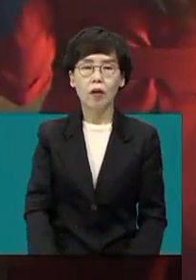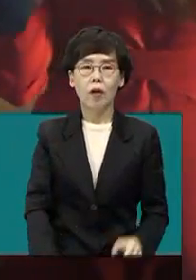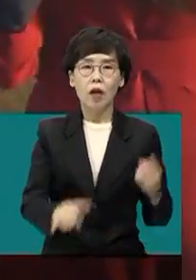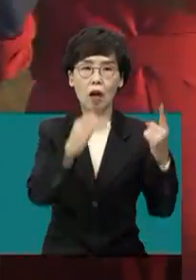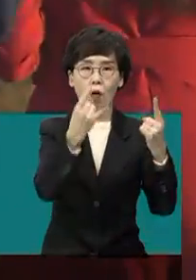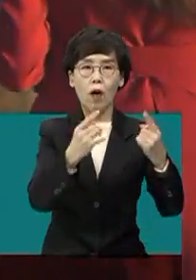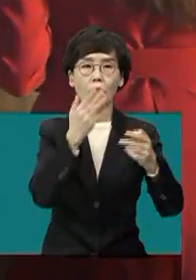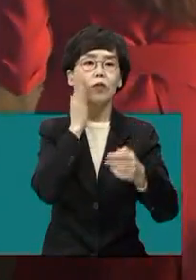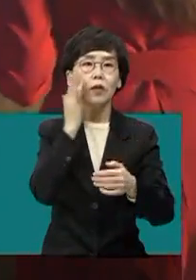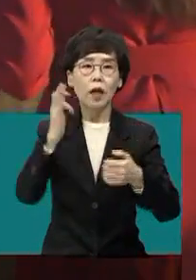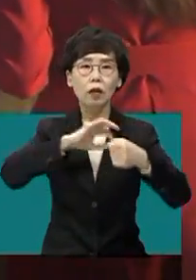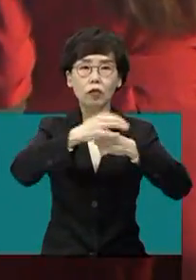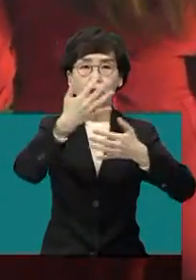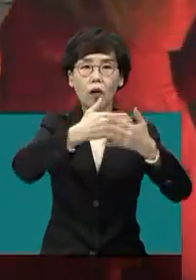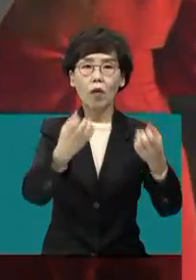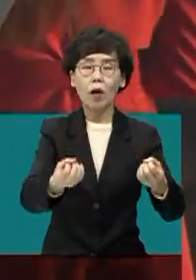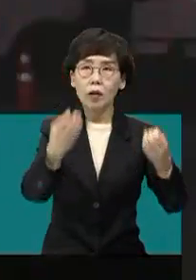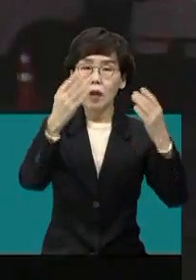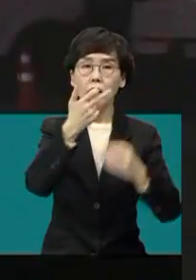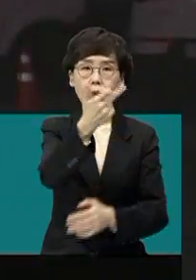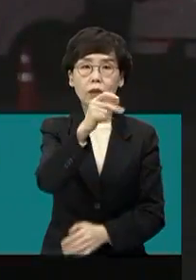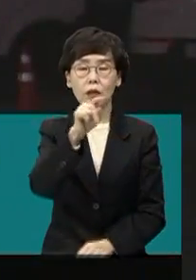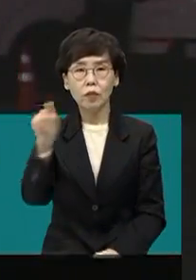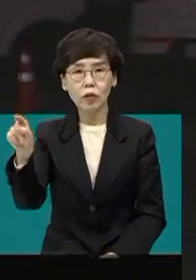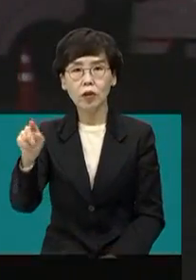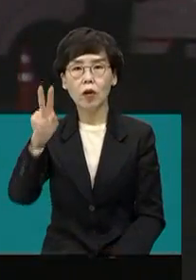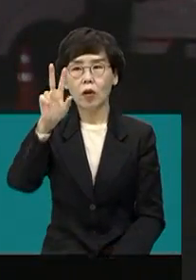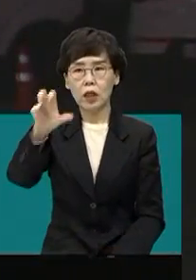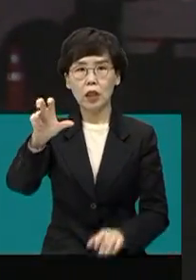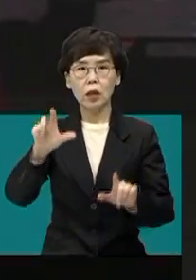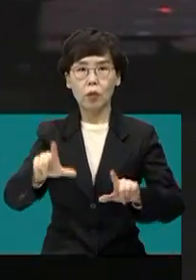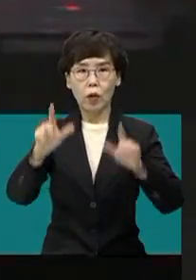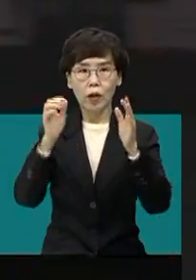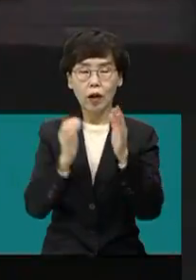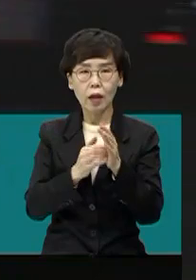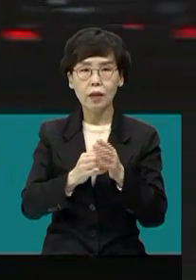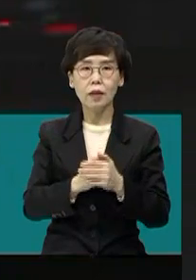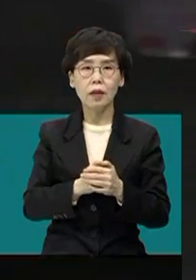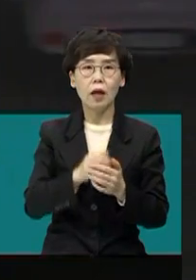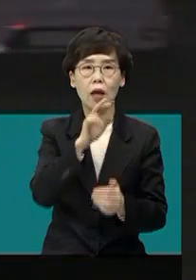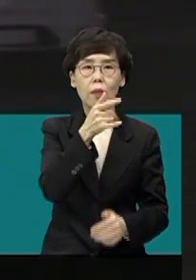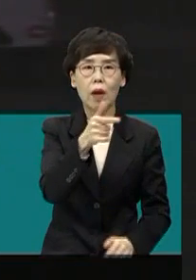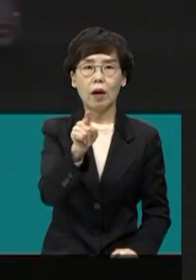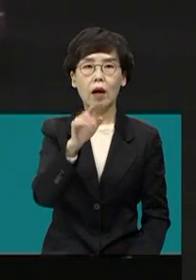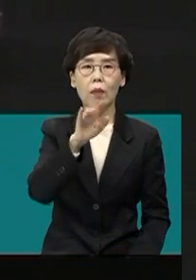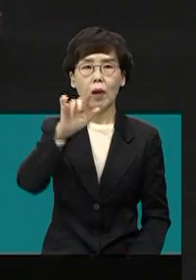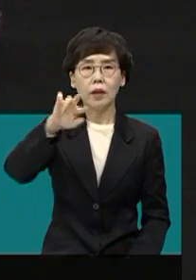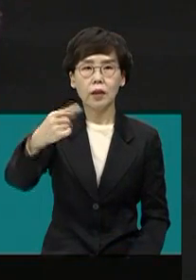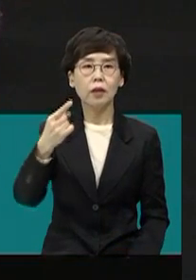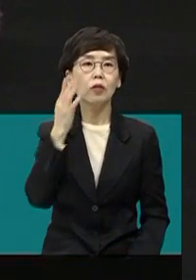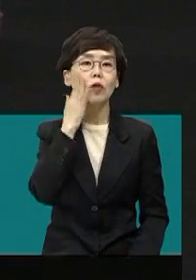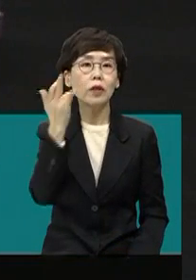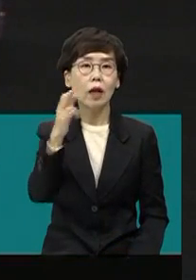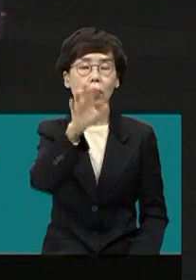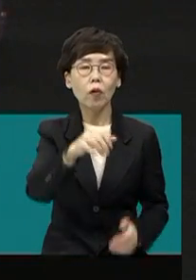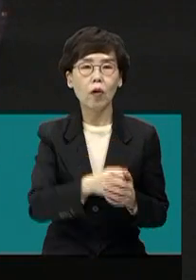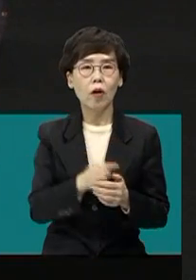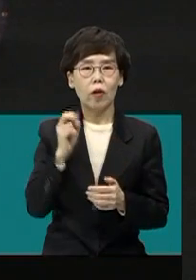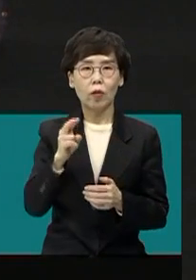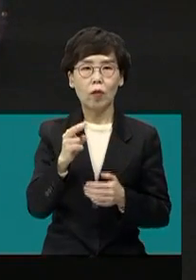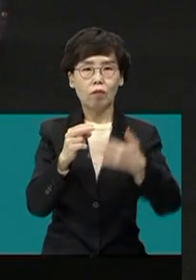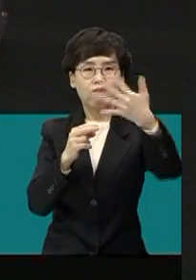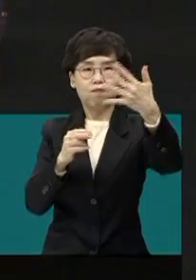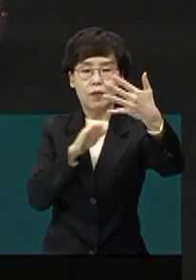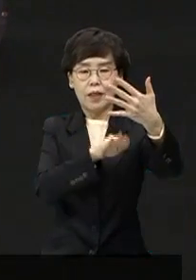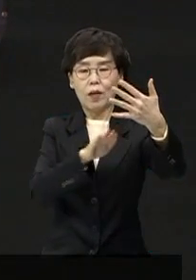제1회 울산국제영화제는 오는 17일부터 25일까지 메가박스 울산점과 블루마시네 자동차 극장